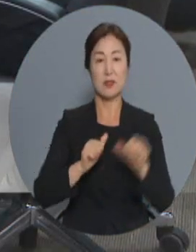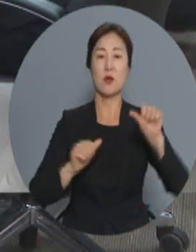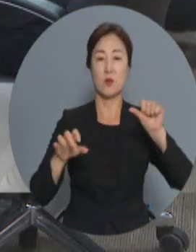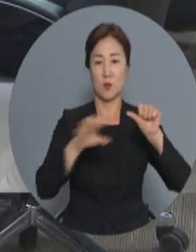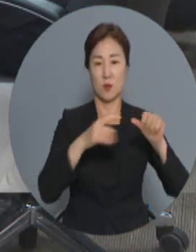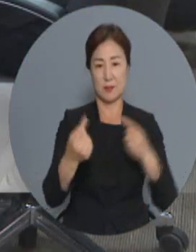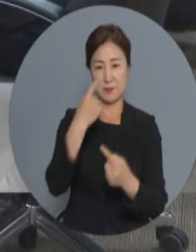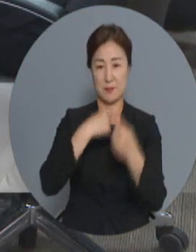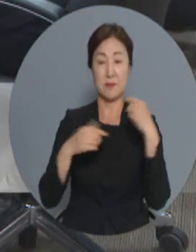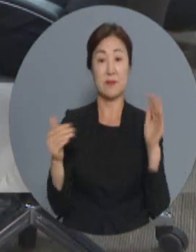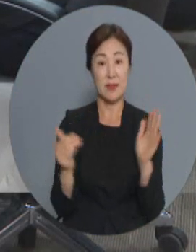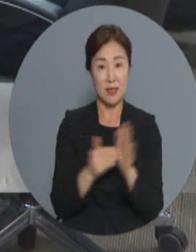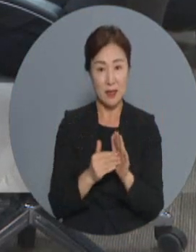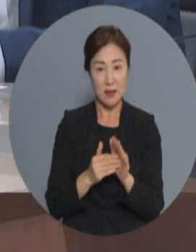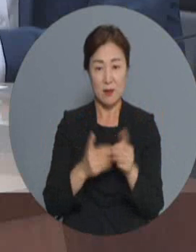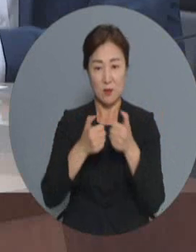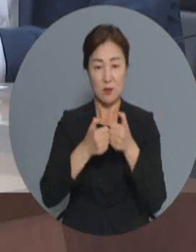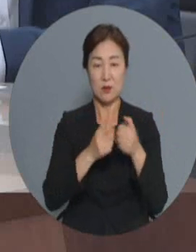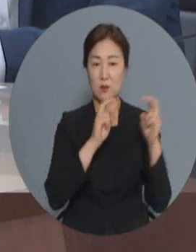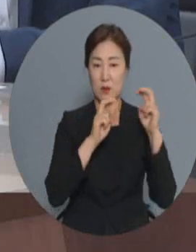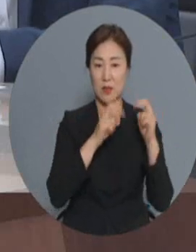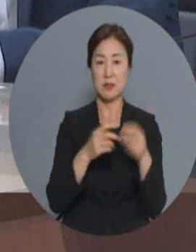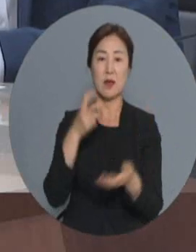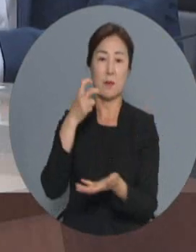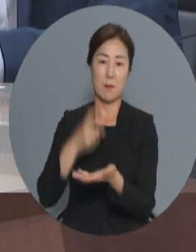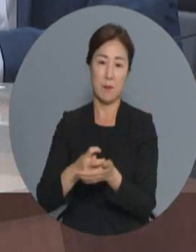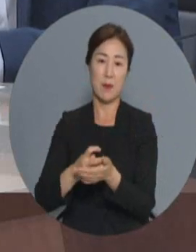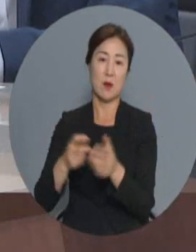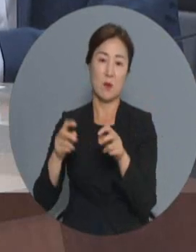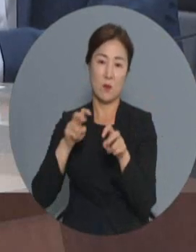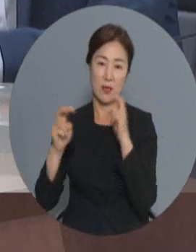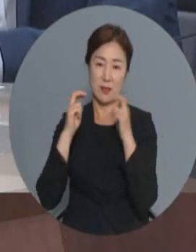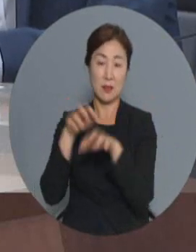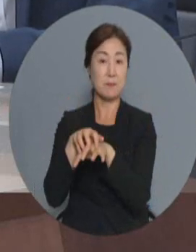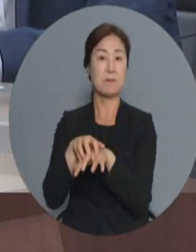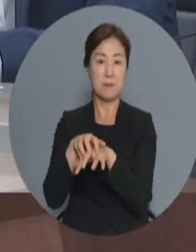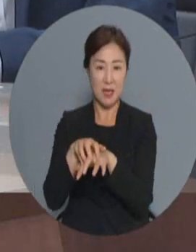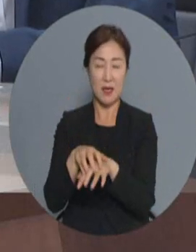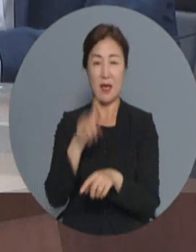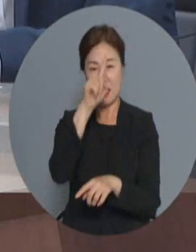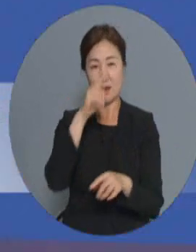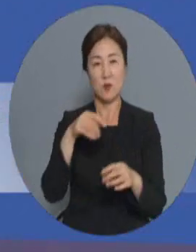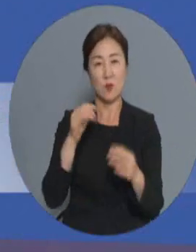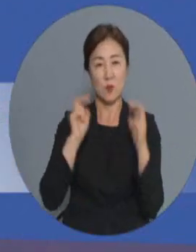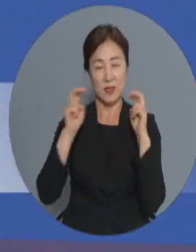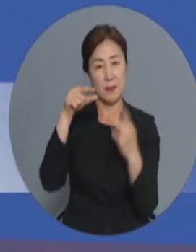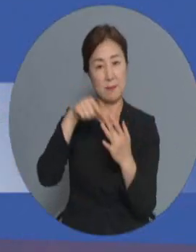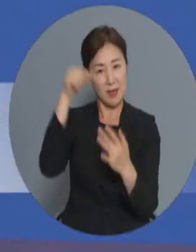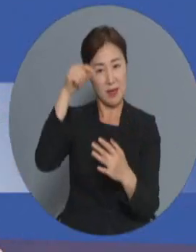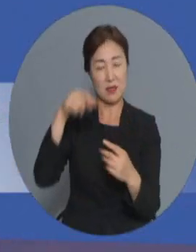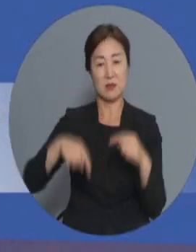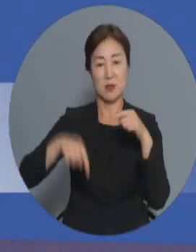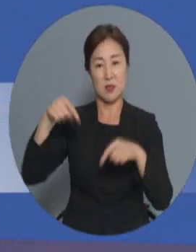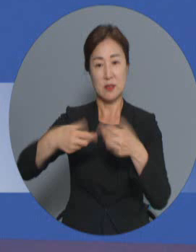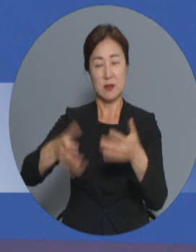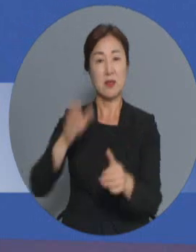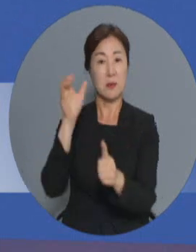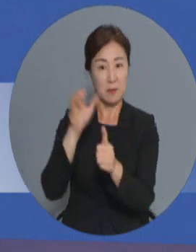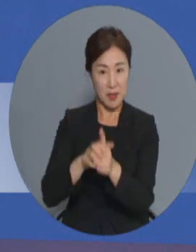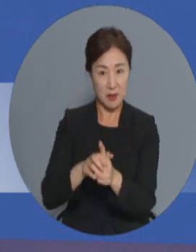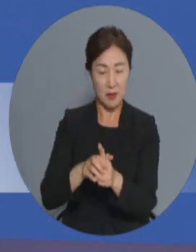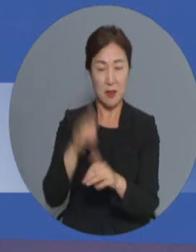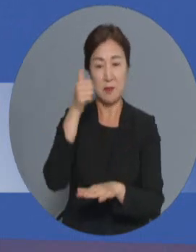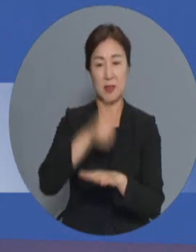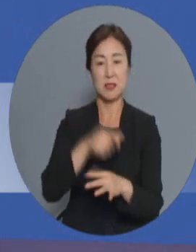신청을 받아 컨설팅 업체와 국내 법무법인 등으로 구성된 컨소시엄 한 곳을 우선협상 대상자로 최종